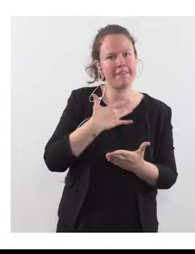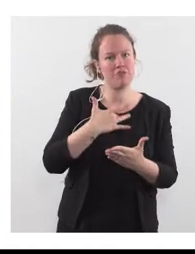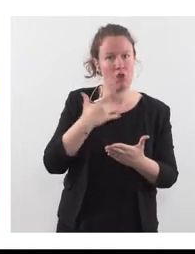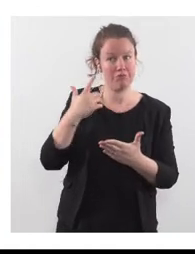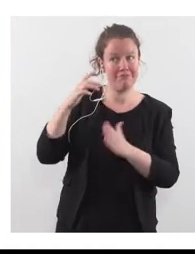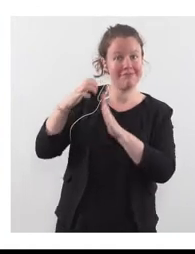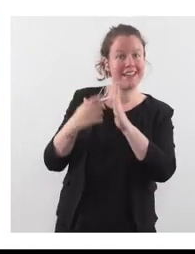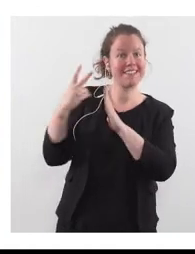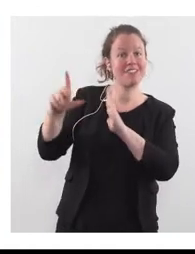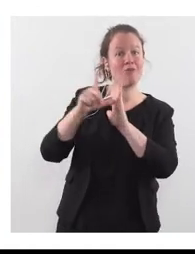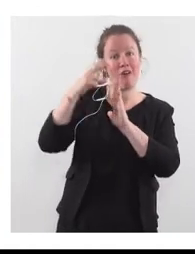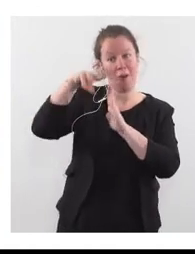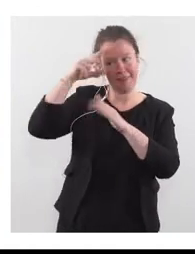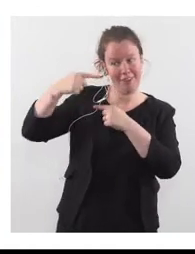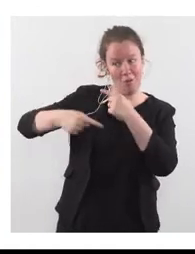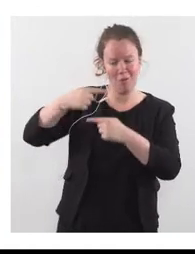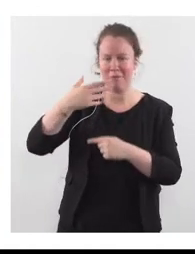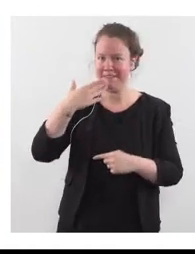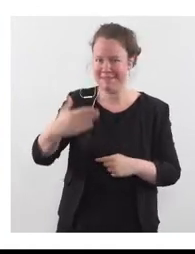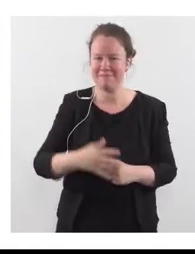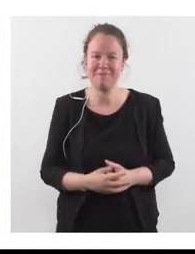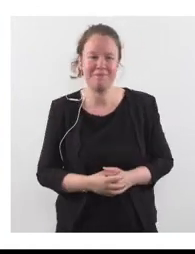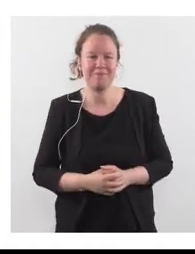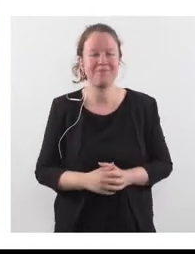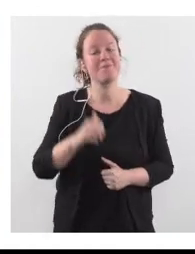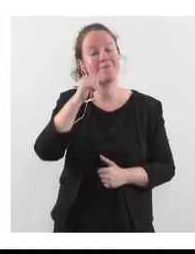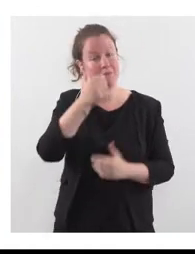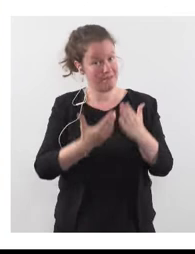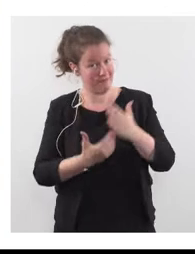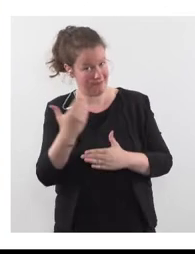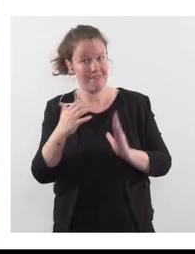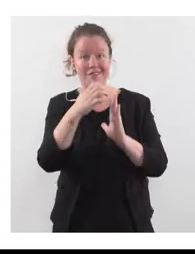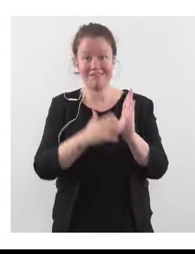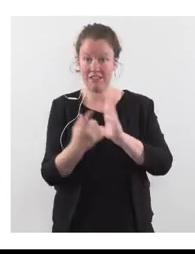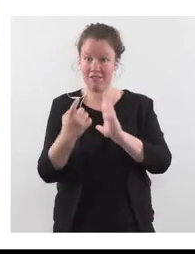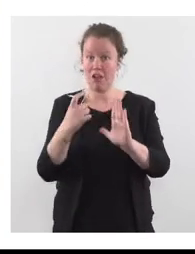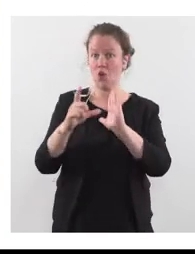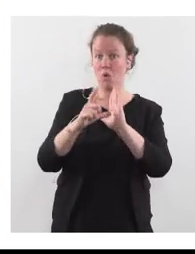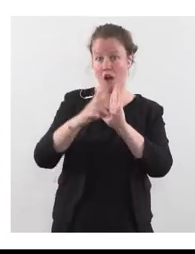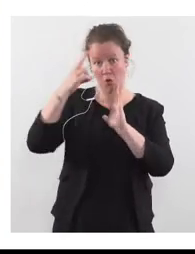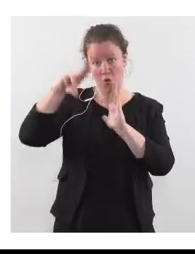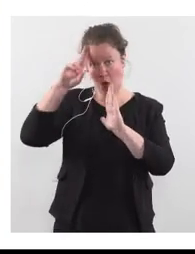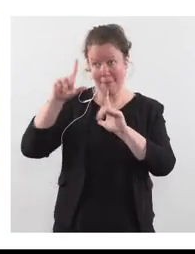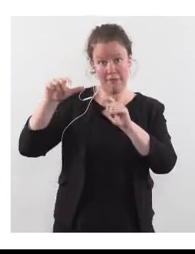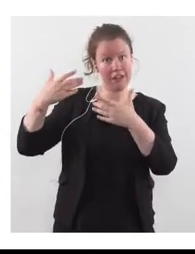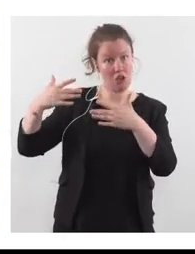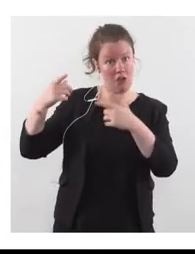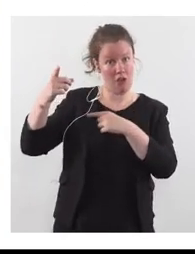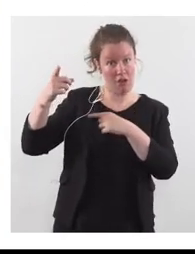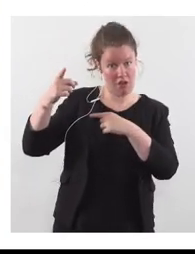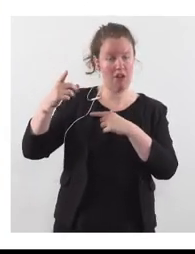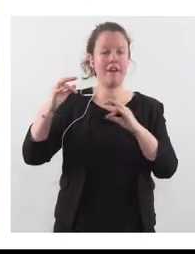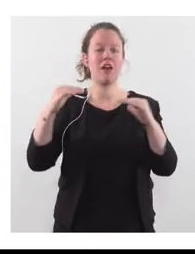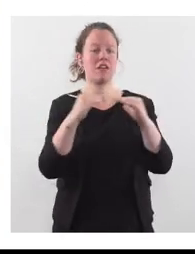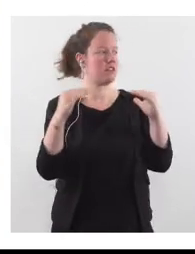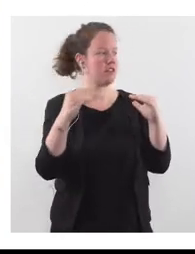là. Demain matin, nous ferons un point sur les textes européens existants et aussi ceux en discussion en matière d'égalité entre les femmes et